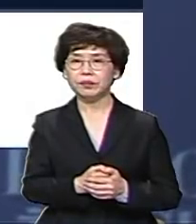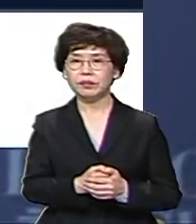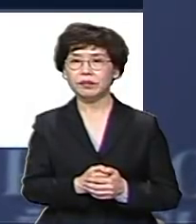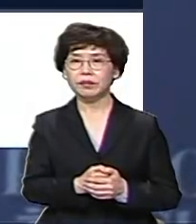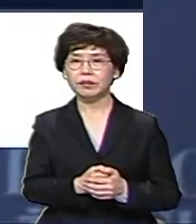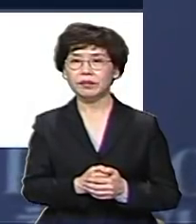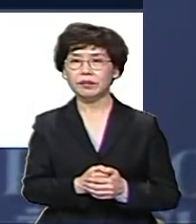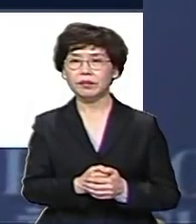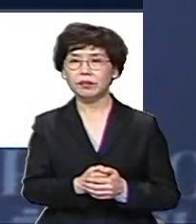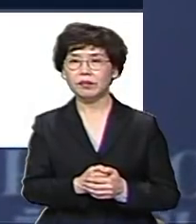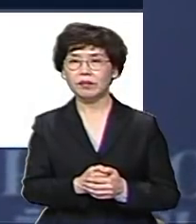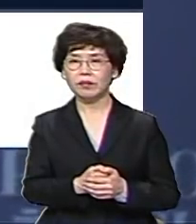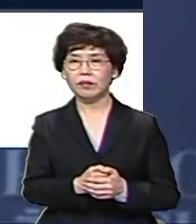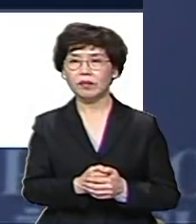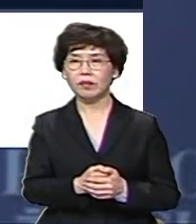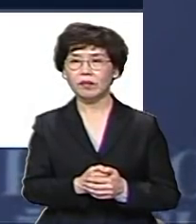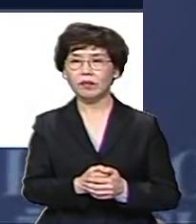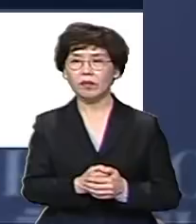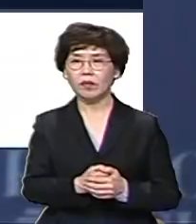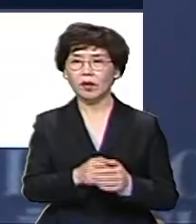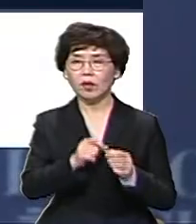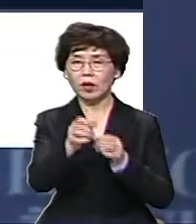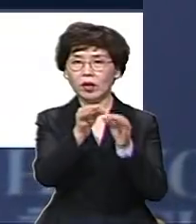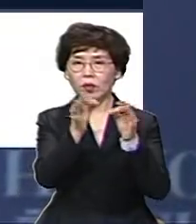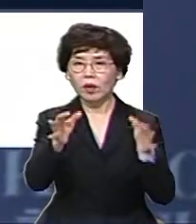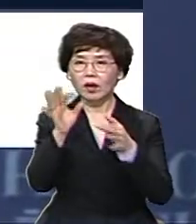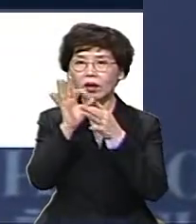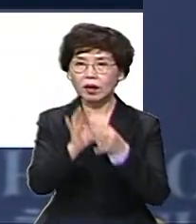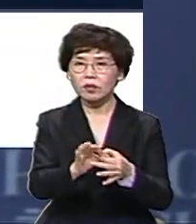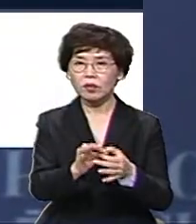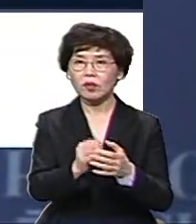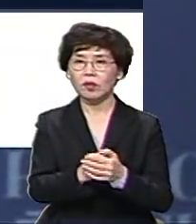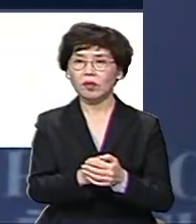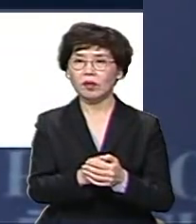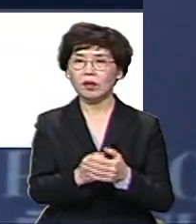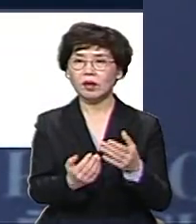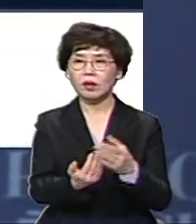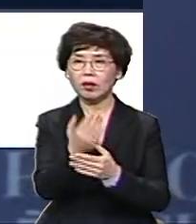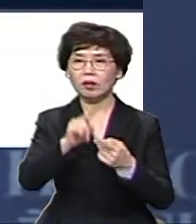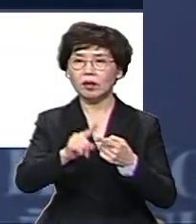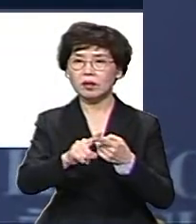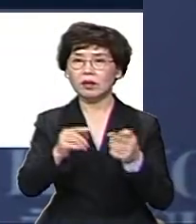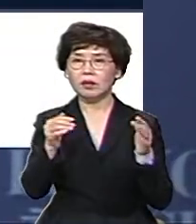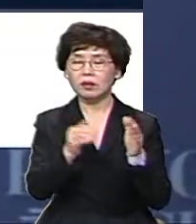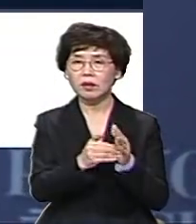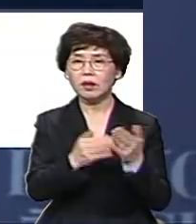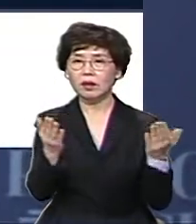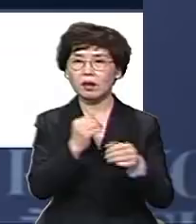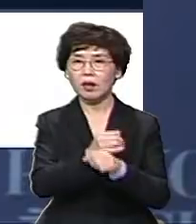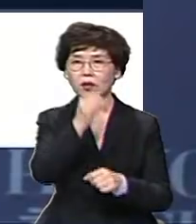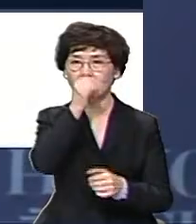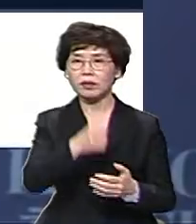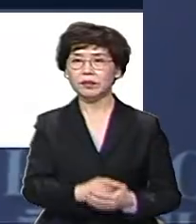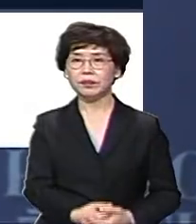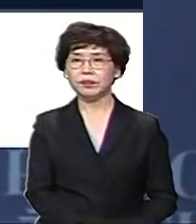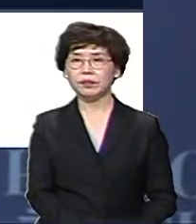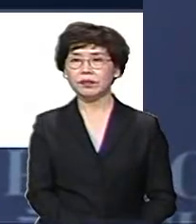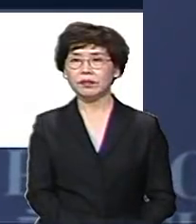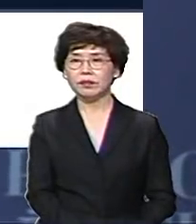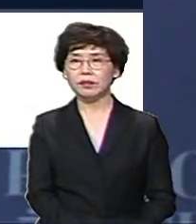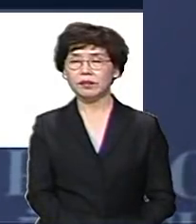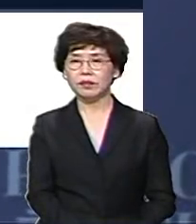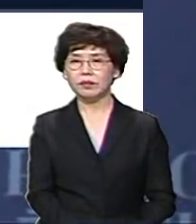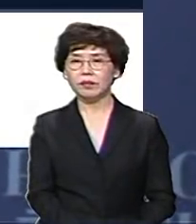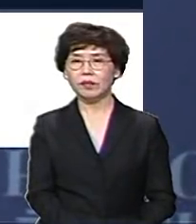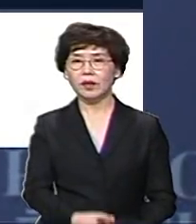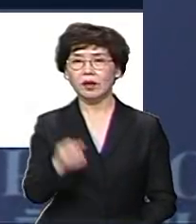보여드리고 있습니다. 오랫동안 계속해서 일어났던 것에 대해서 이제는 중지부를 짓게 되는 일을 하고 있습니다. 베네수엘라도 요즘